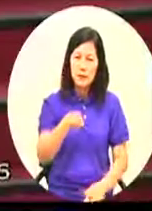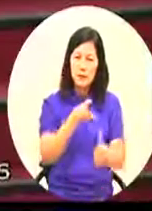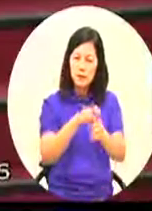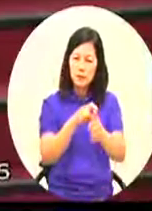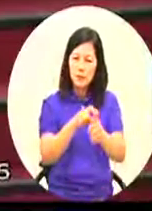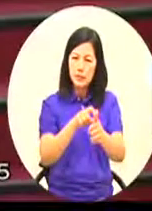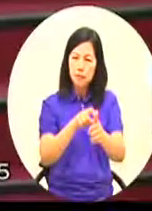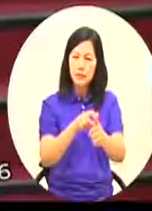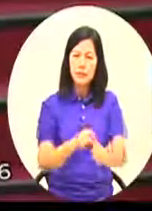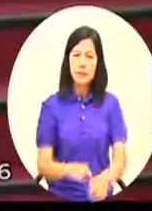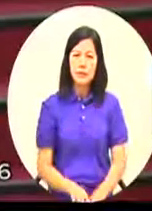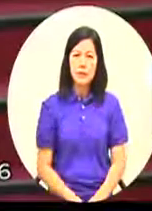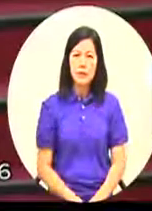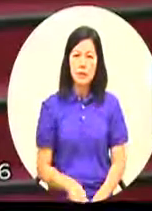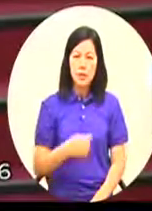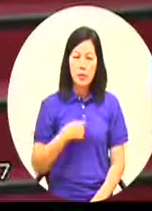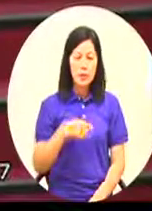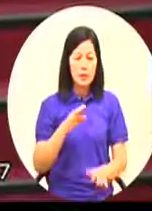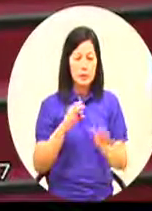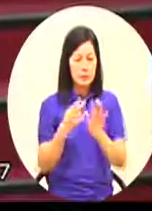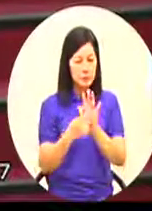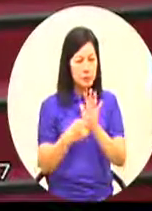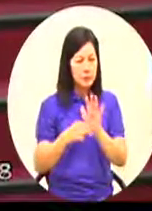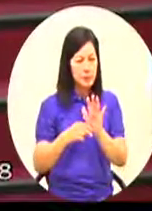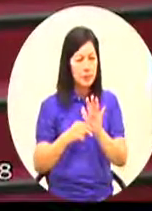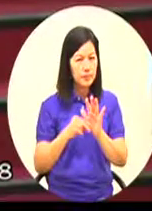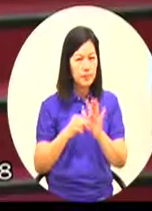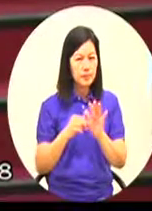这个议题，我跟林明杰议员呢